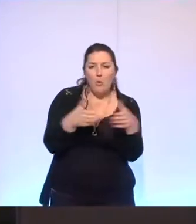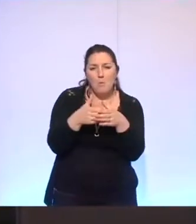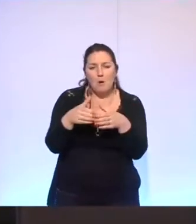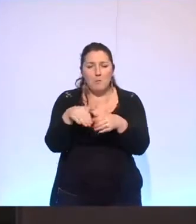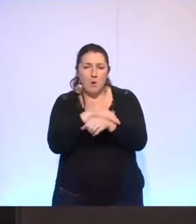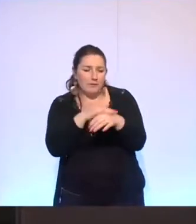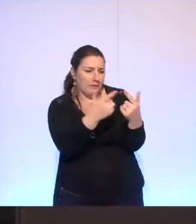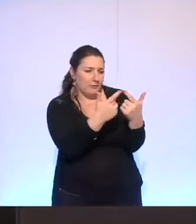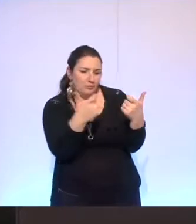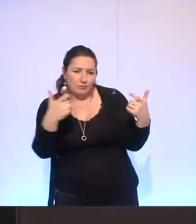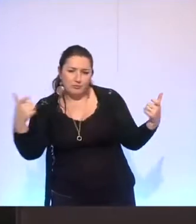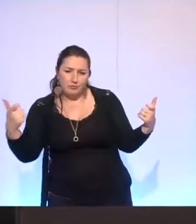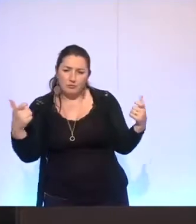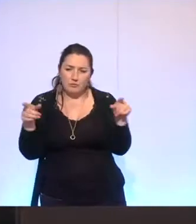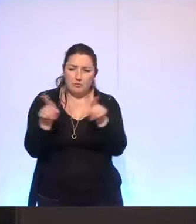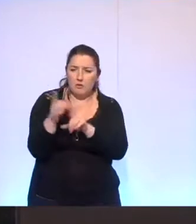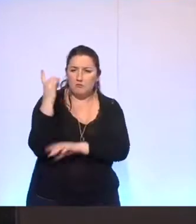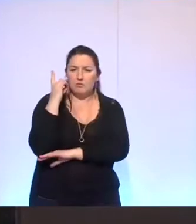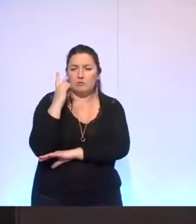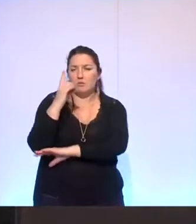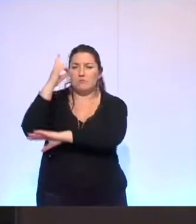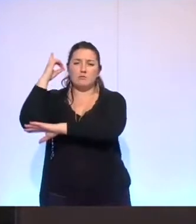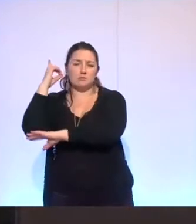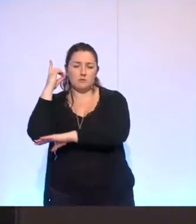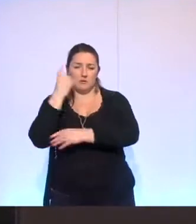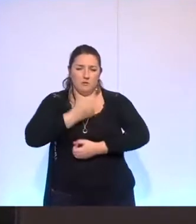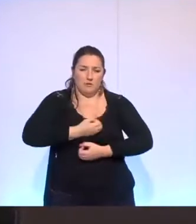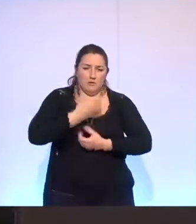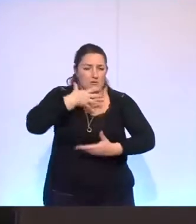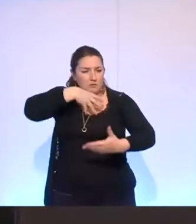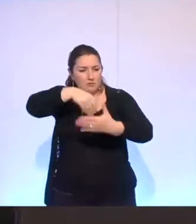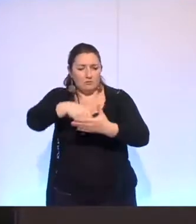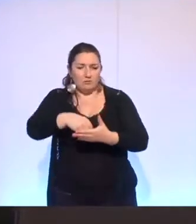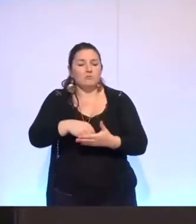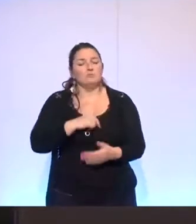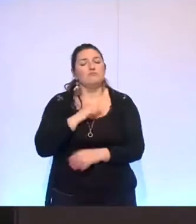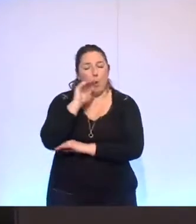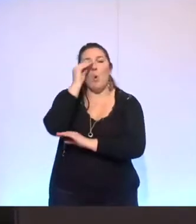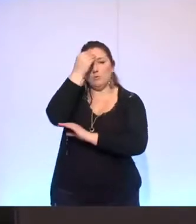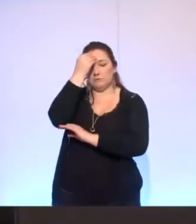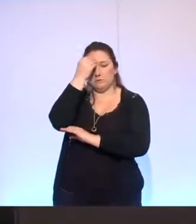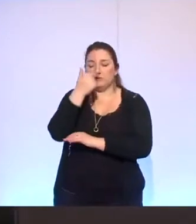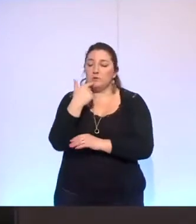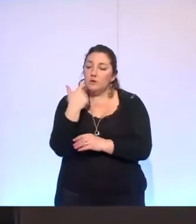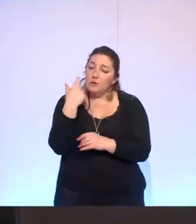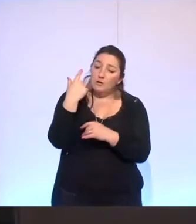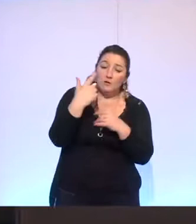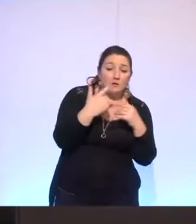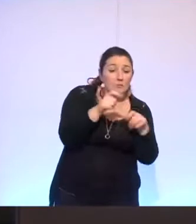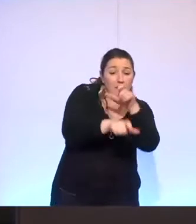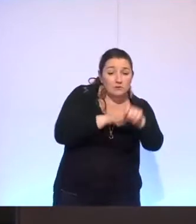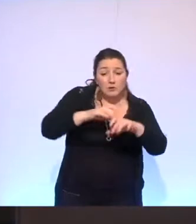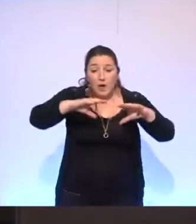exprimés dimanche dernier. Là aussi, nous en sommes conscients et serons à l'écoute des positions, des questions de tous les